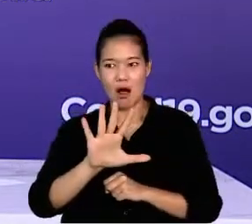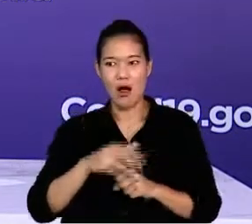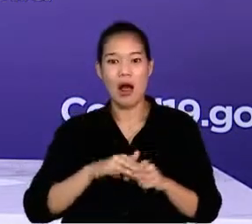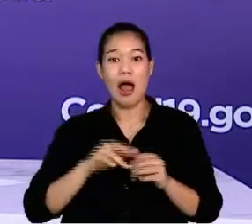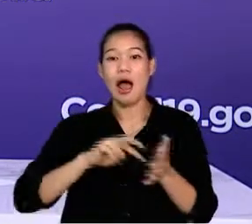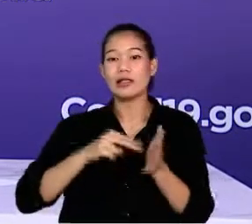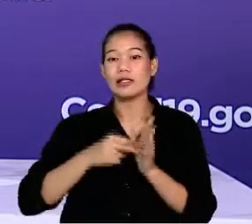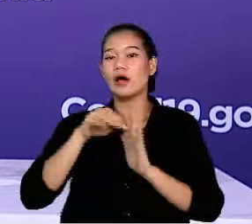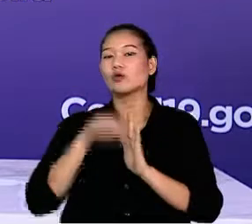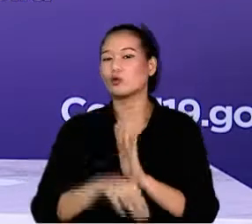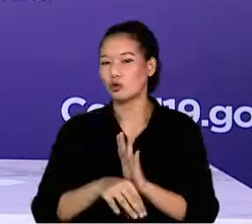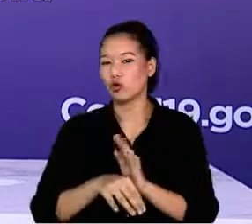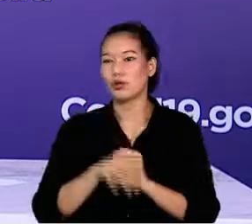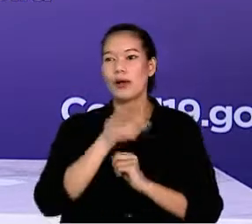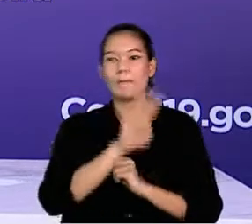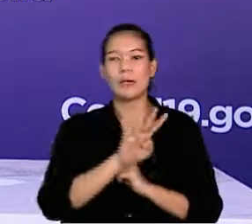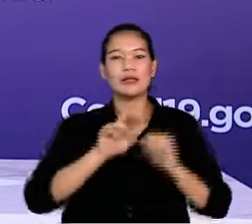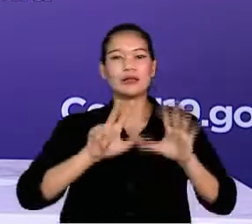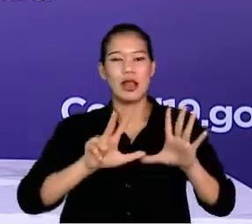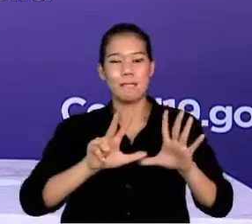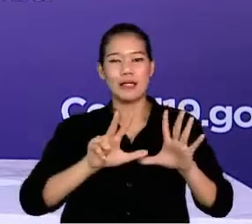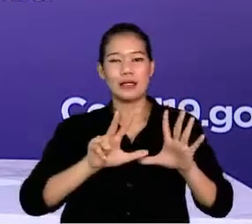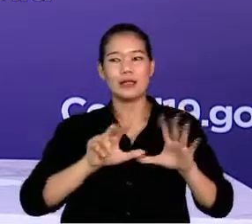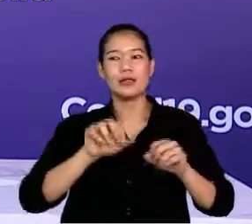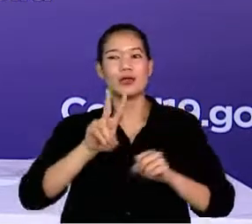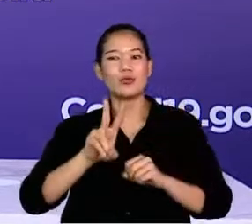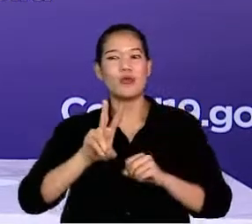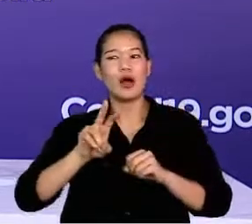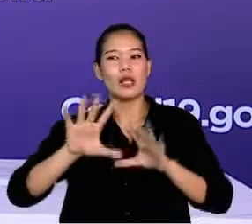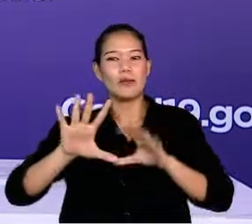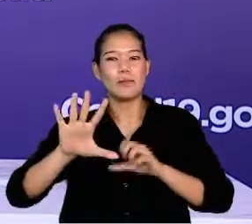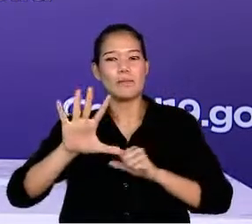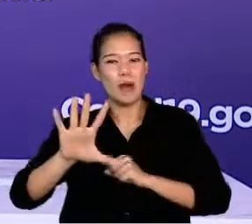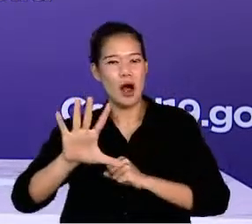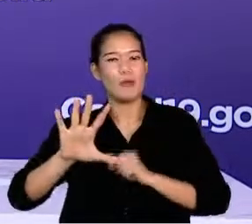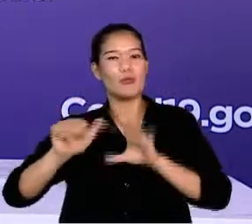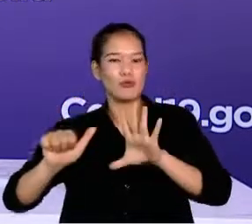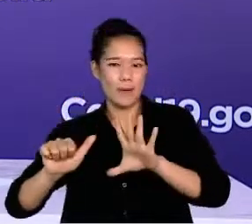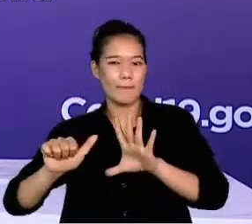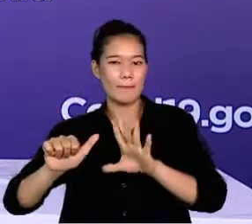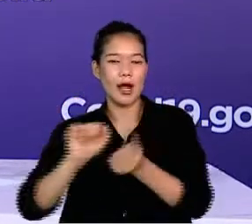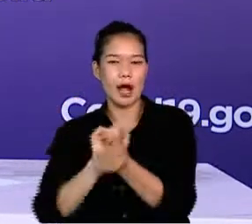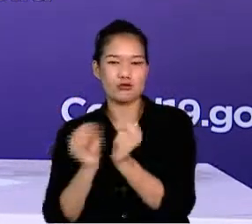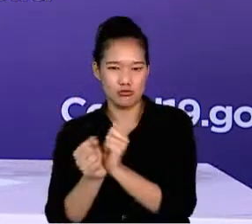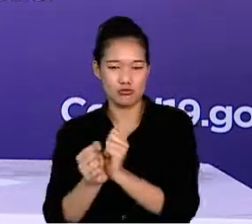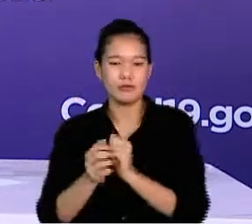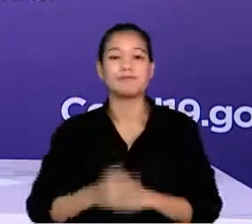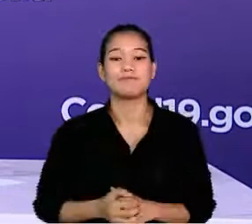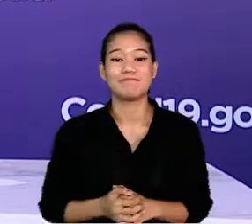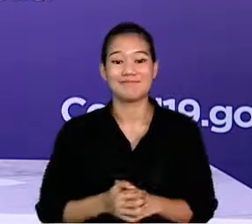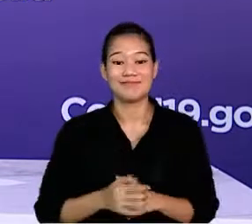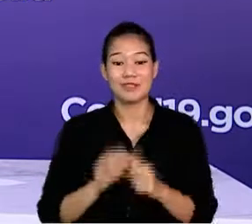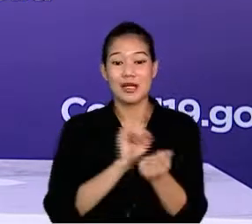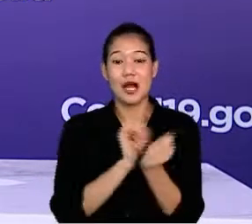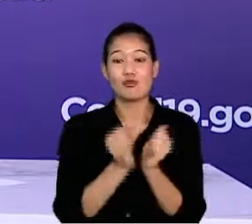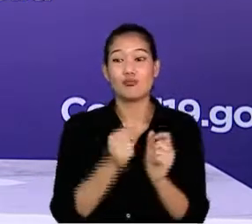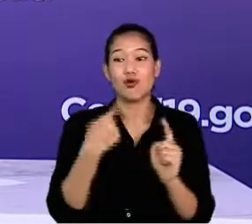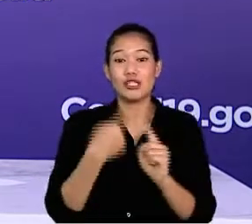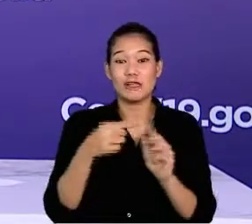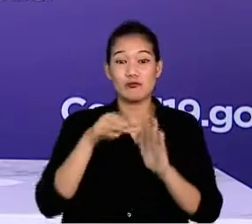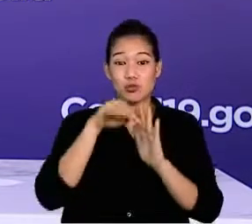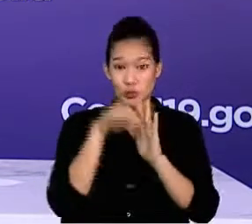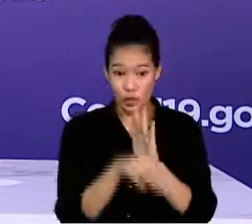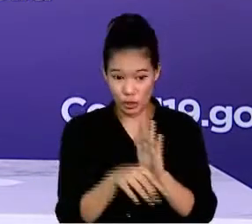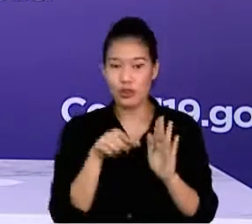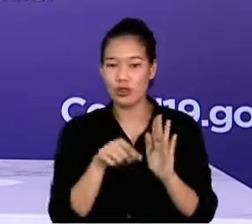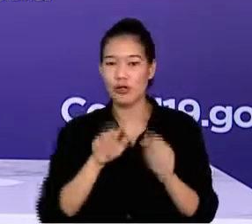atau turun sebesar 48250 enam kasus penurunan kasus positif